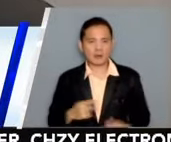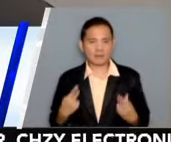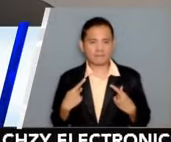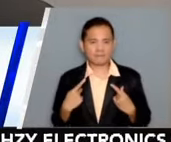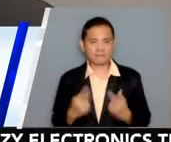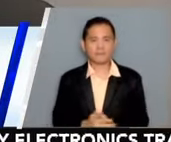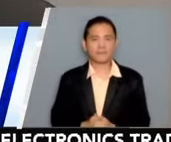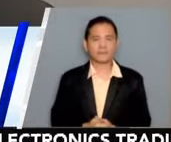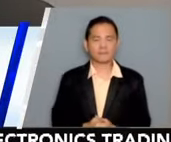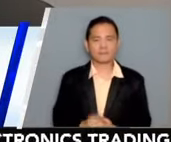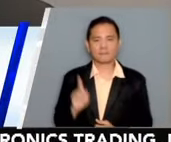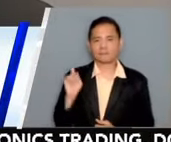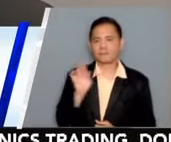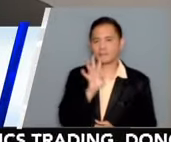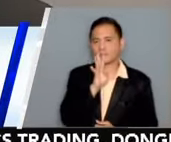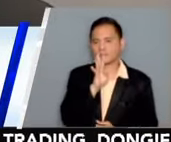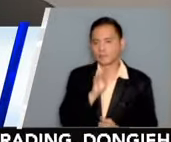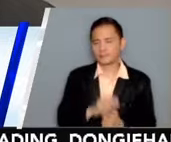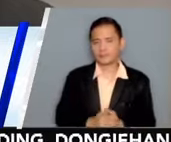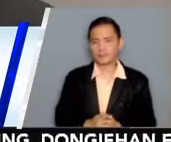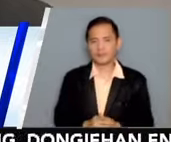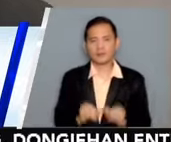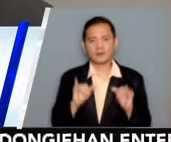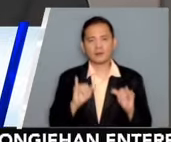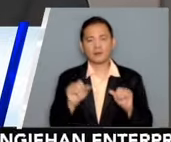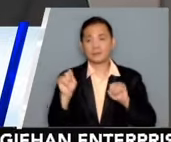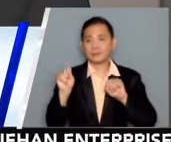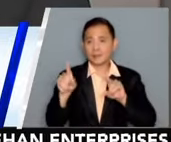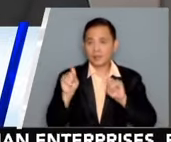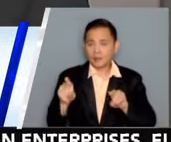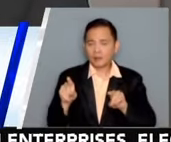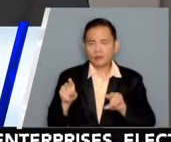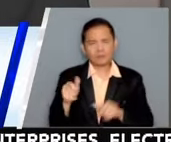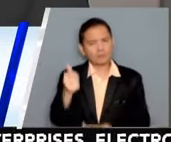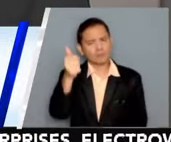yung benta, yung tinda, pag ganitong panahon,